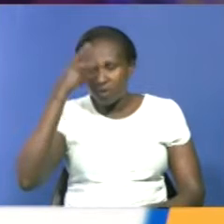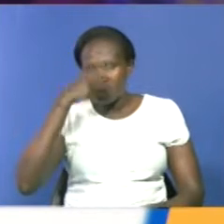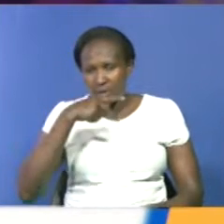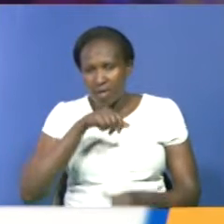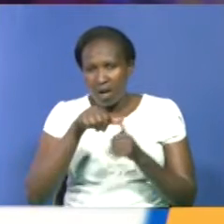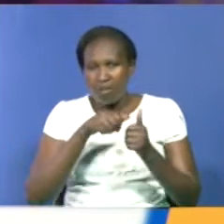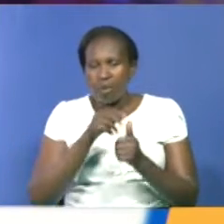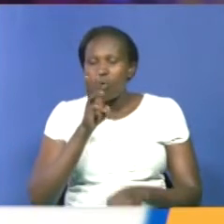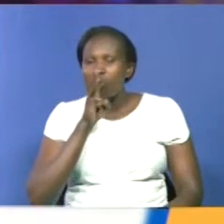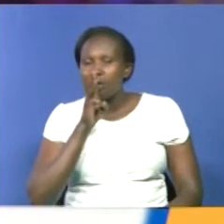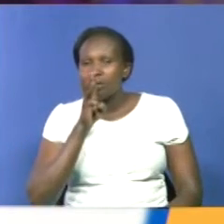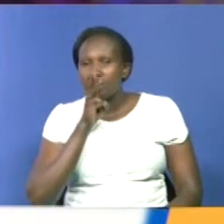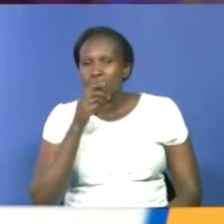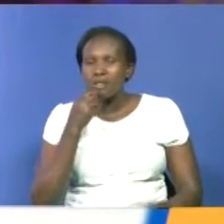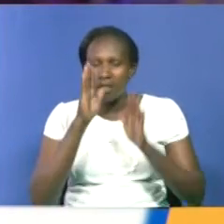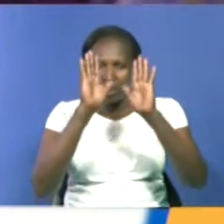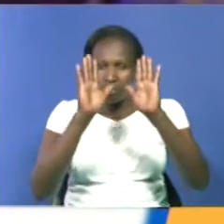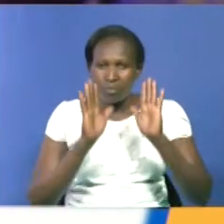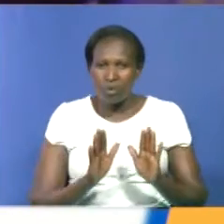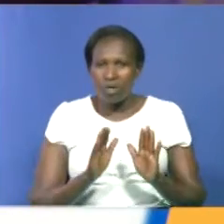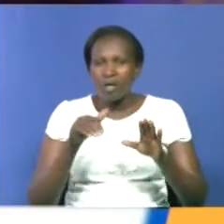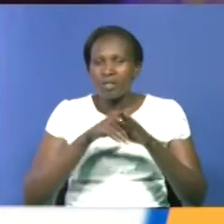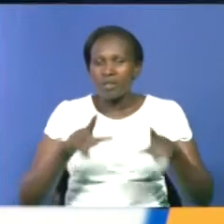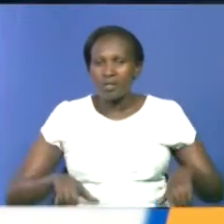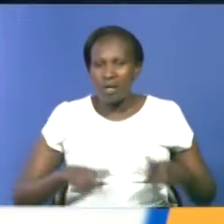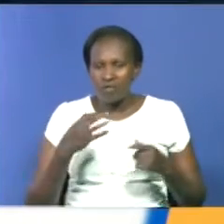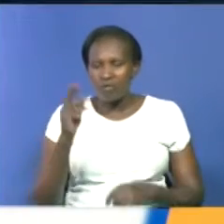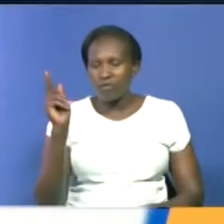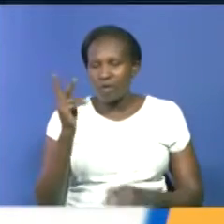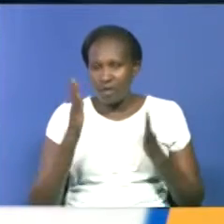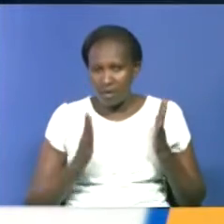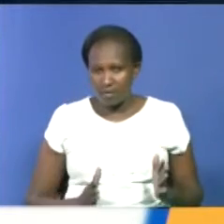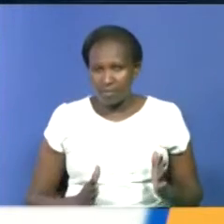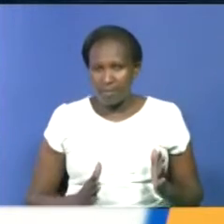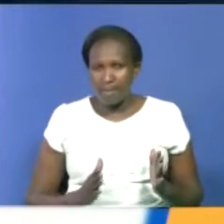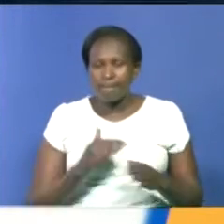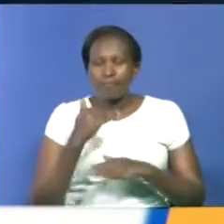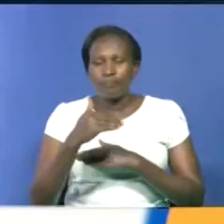maji, akikariri umuhimu wa rasilimali hizo katika maisha ya Mkenya. Further,